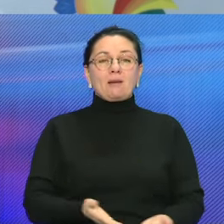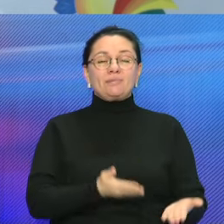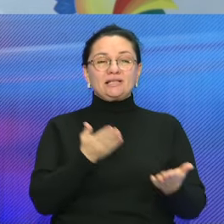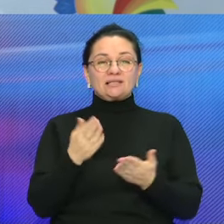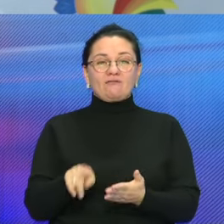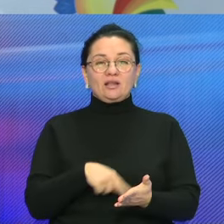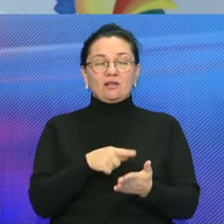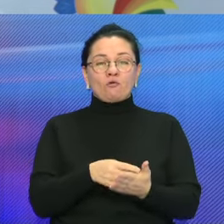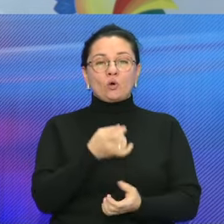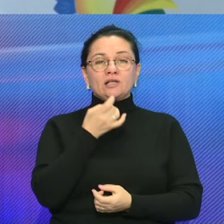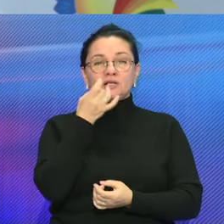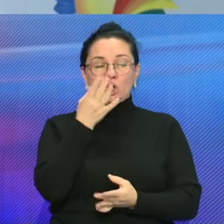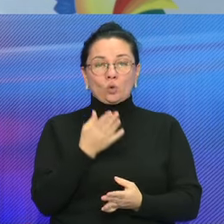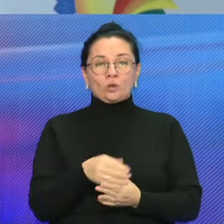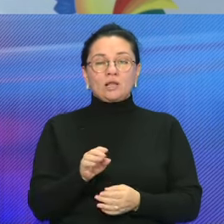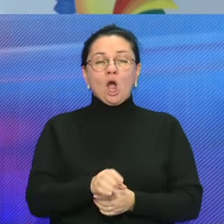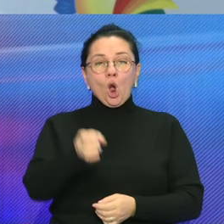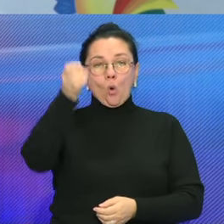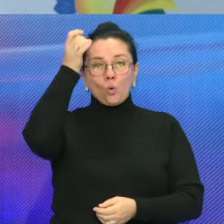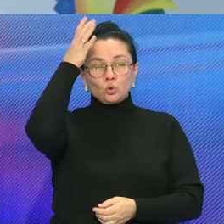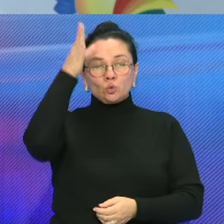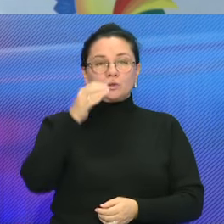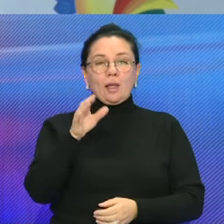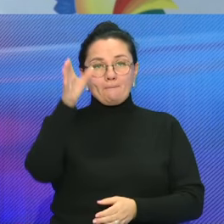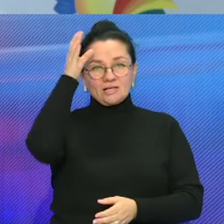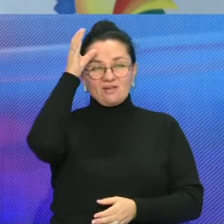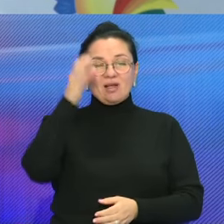участников патриотического культурно-образовательного проекта «Поезд памяти».